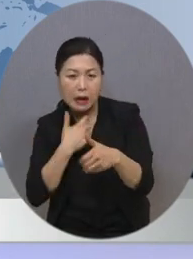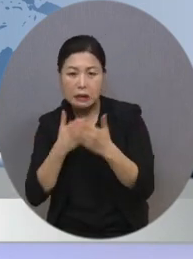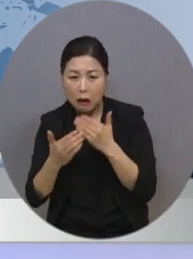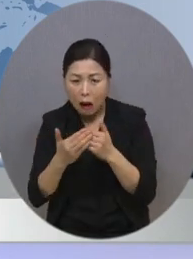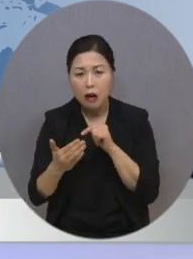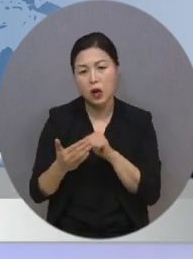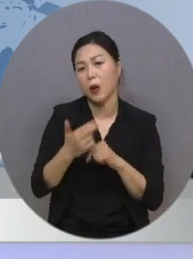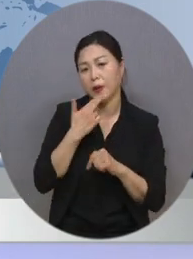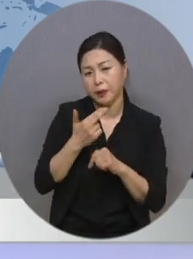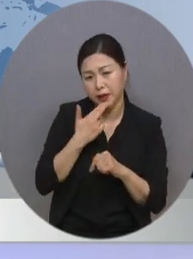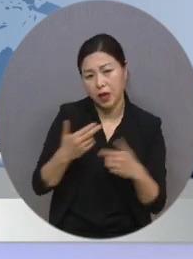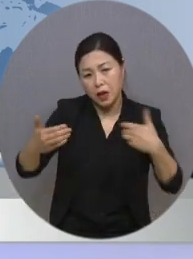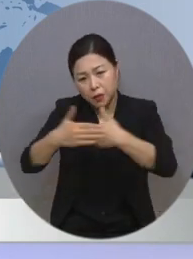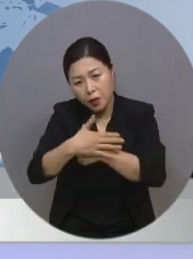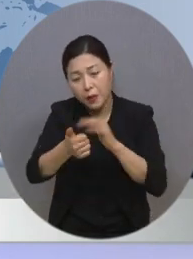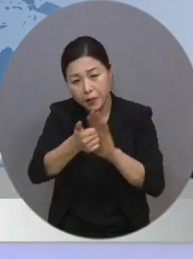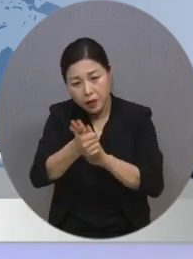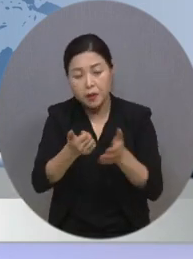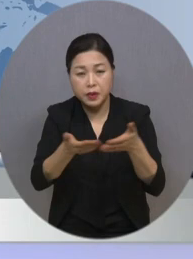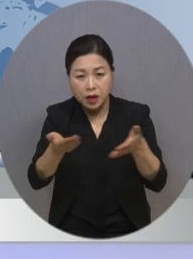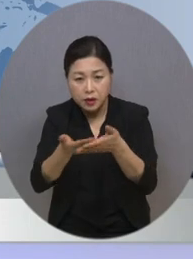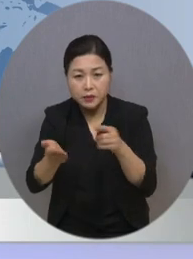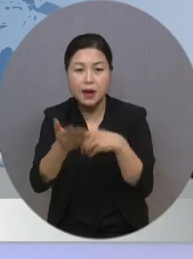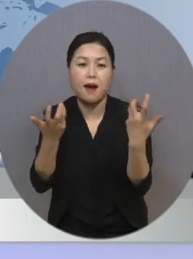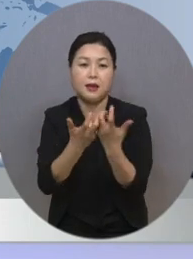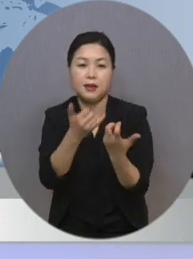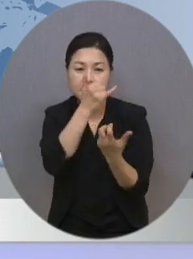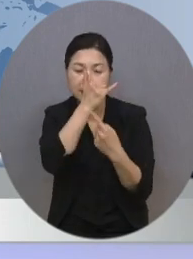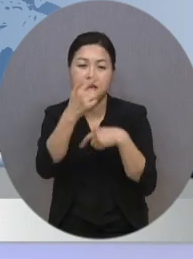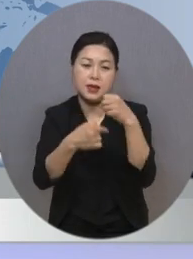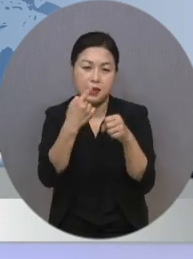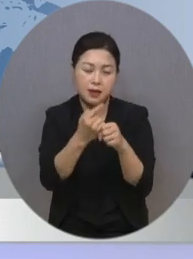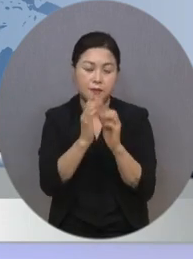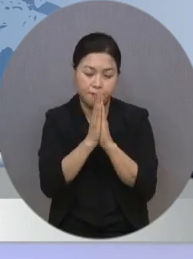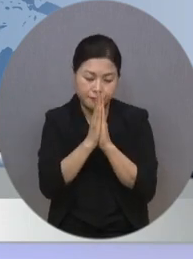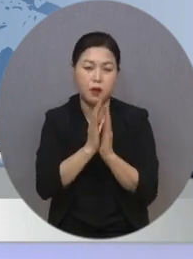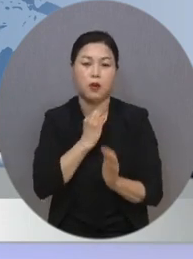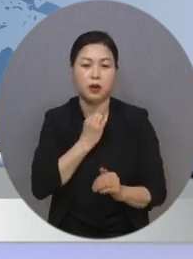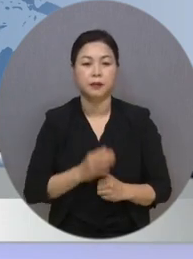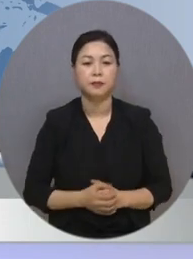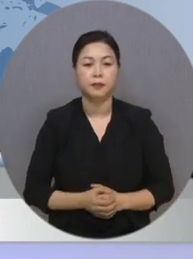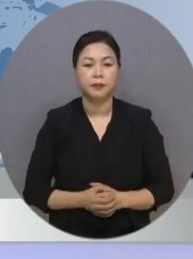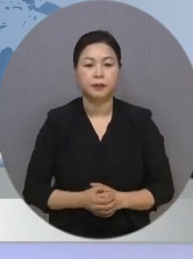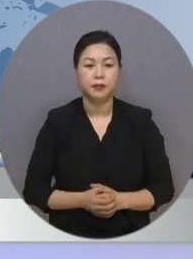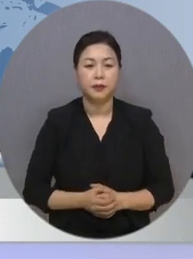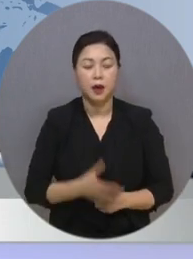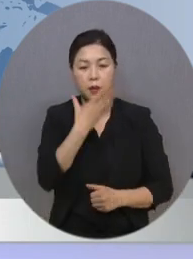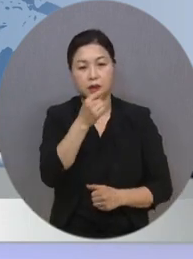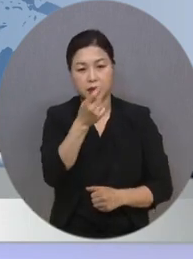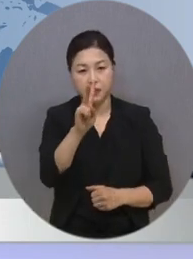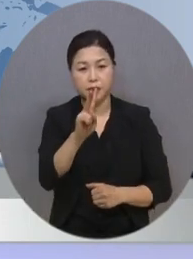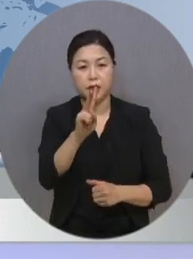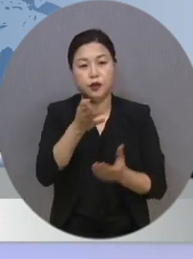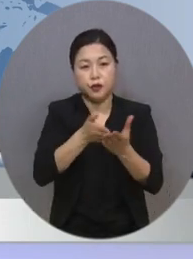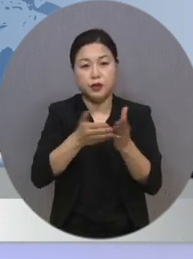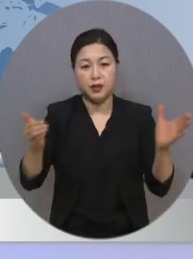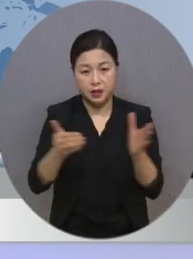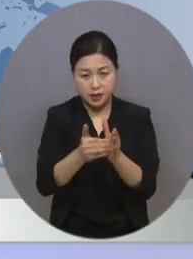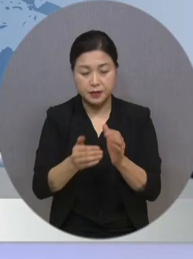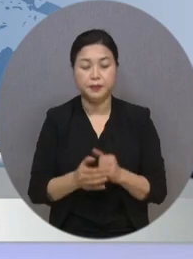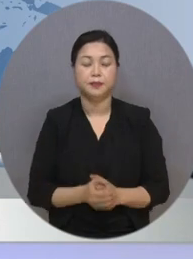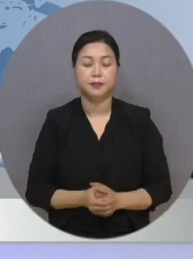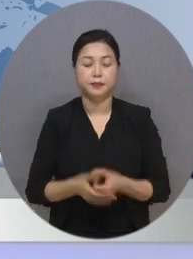없도록 포용과 배려, 나눔이 가득한 한 해가 되기를 기원해봅니다. 이상 복지TV 뉴스 24를